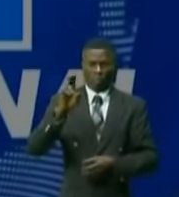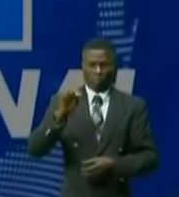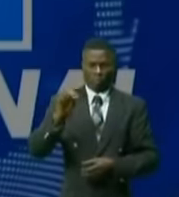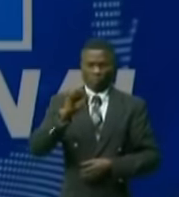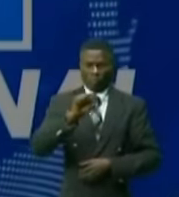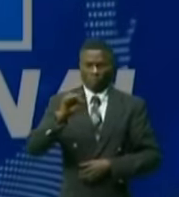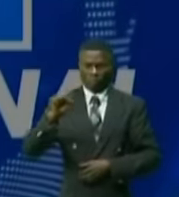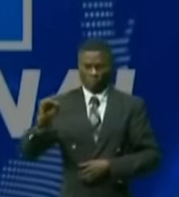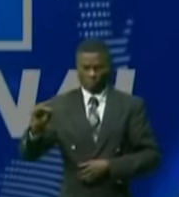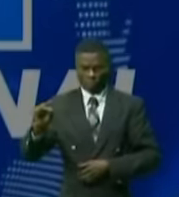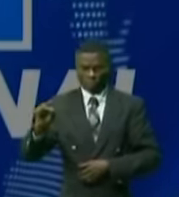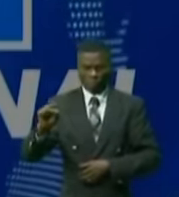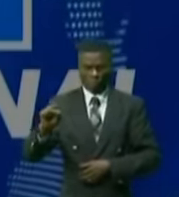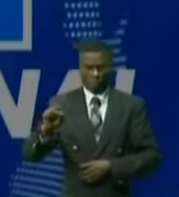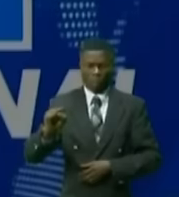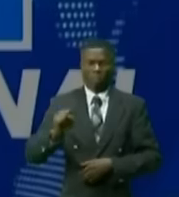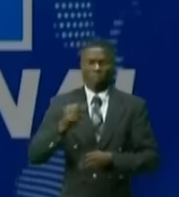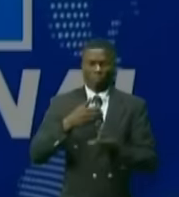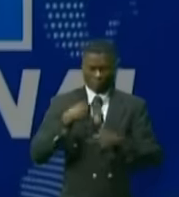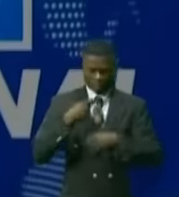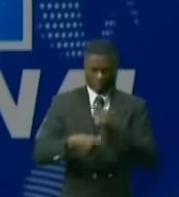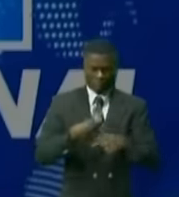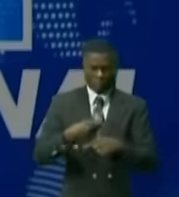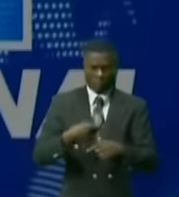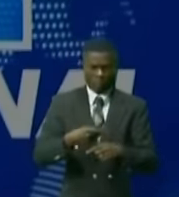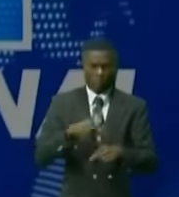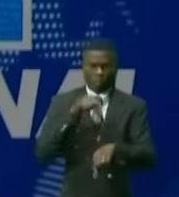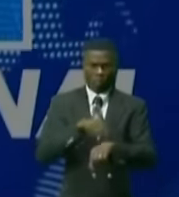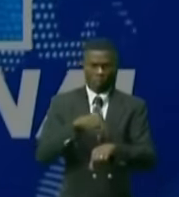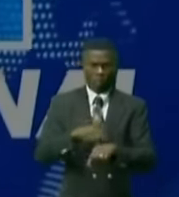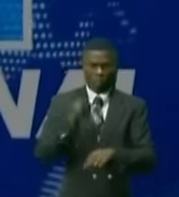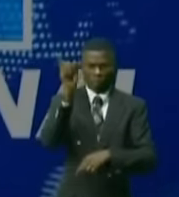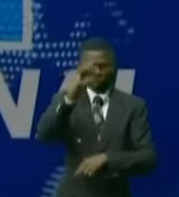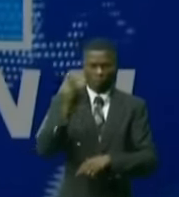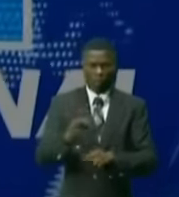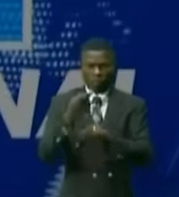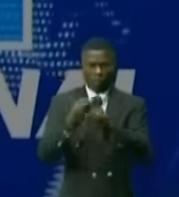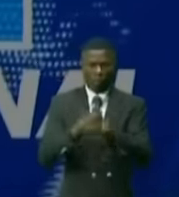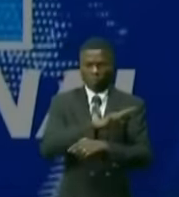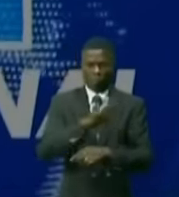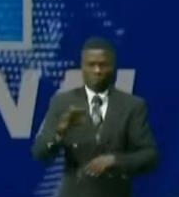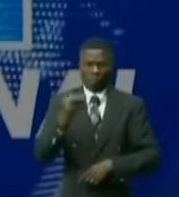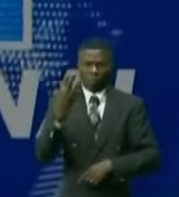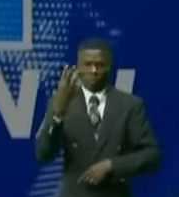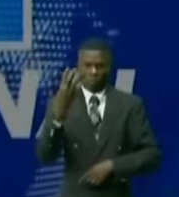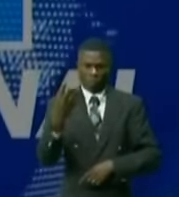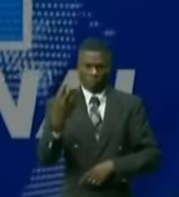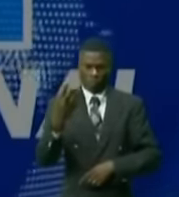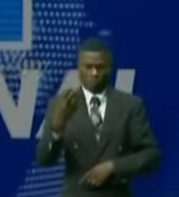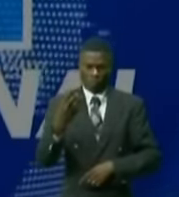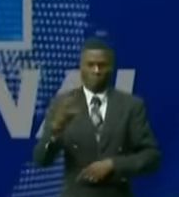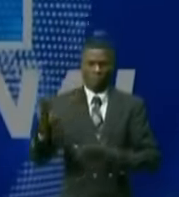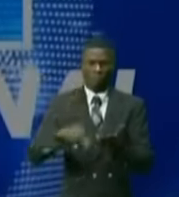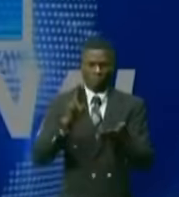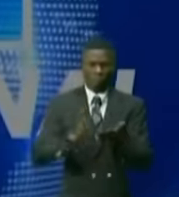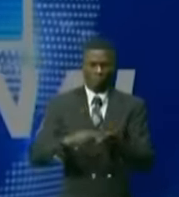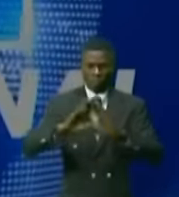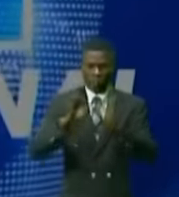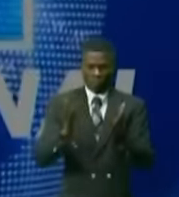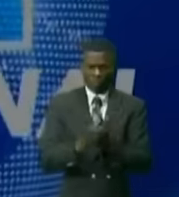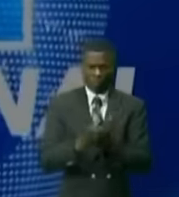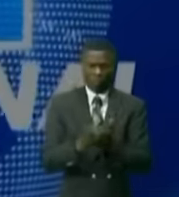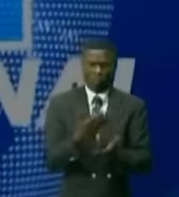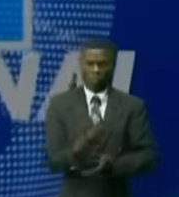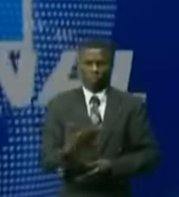l'État, CNSAP en sigle, avait lancé officiellement en date du 31 mai 2023 en faveur des assurés son